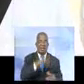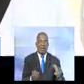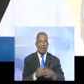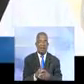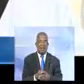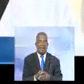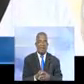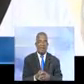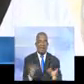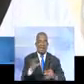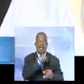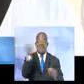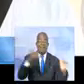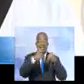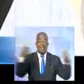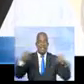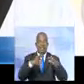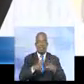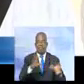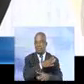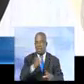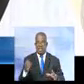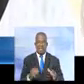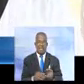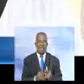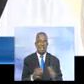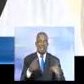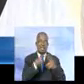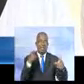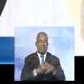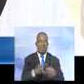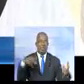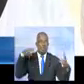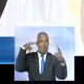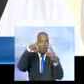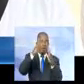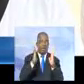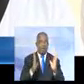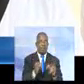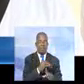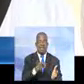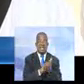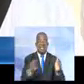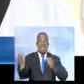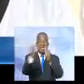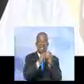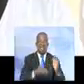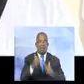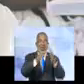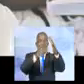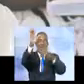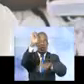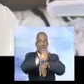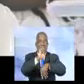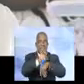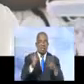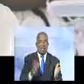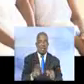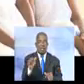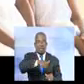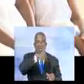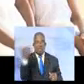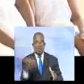Papa Nouveau puissent converger vers Jérusalem. C'est ensemble qu'on bâtit une église forte. C'est ensemble que nous allons bâtir une église soudée et unie. D'autres